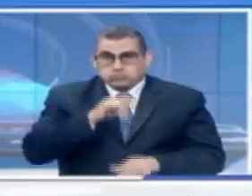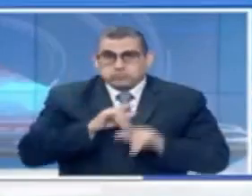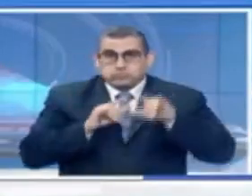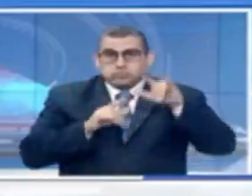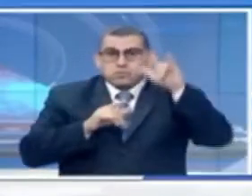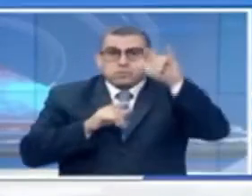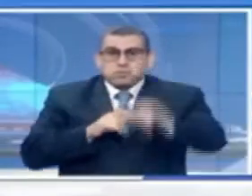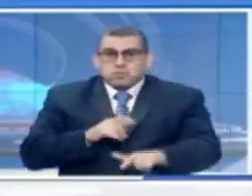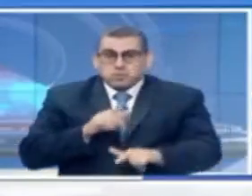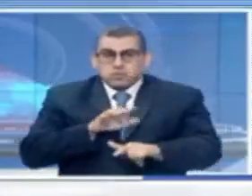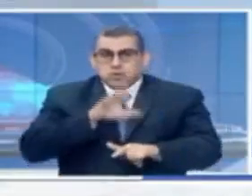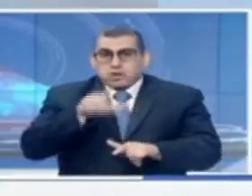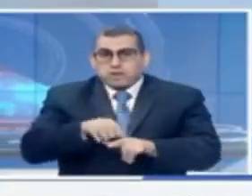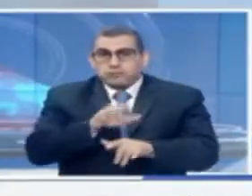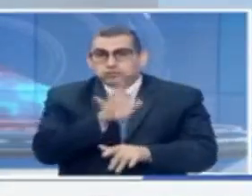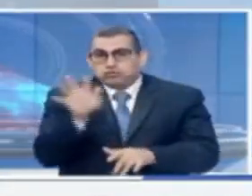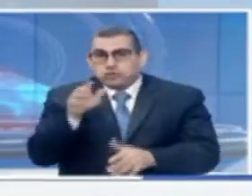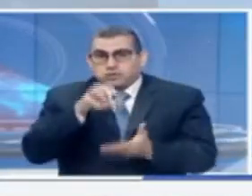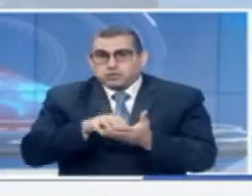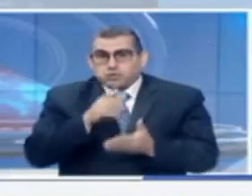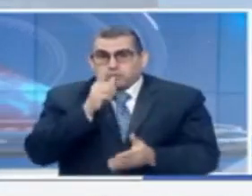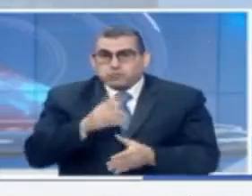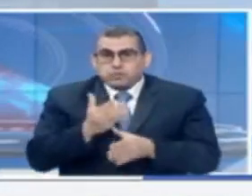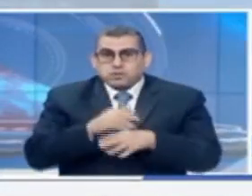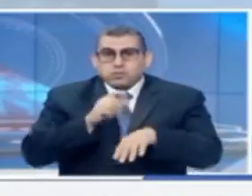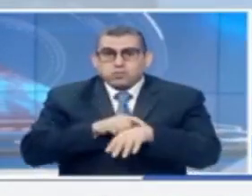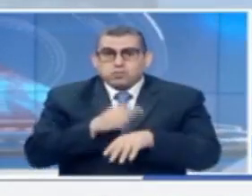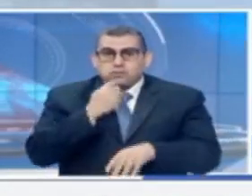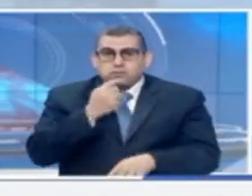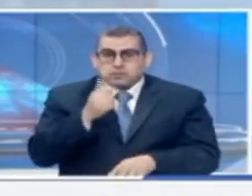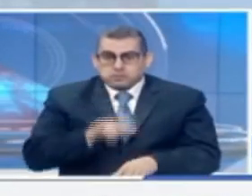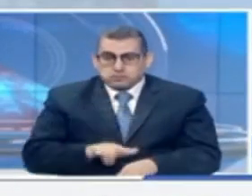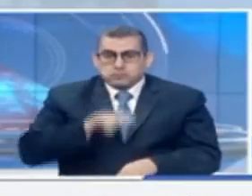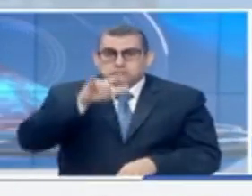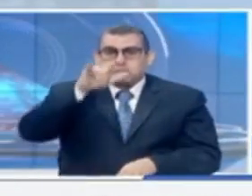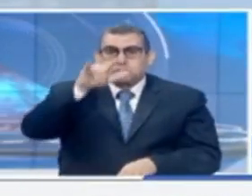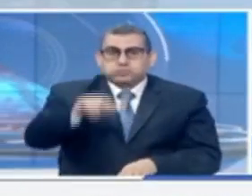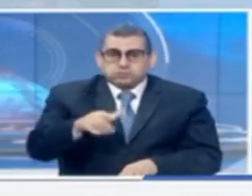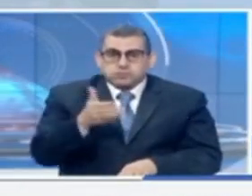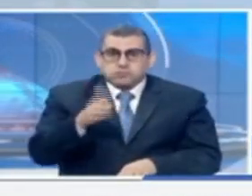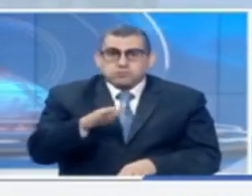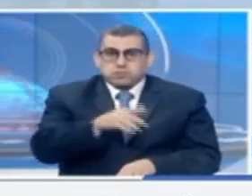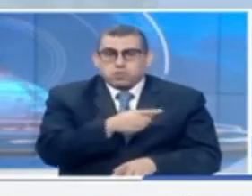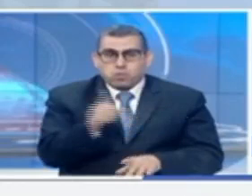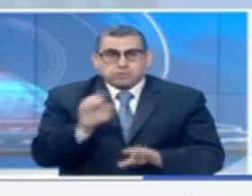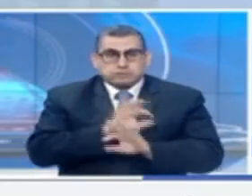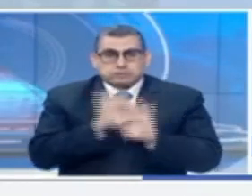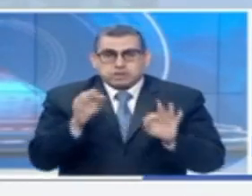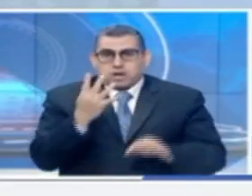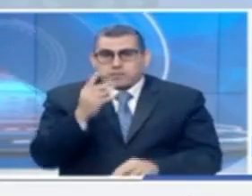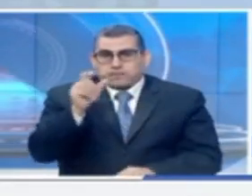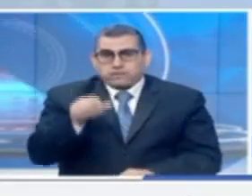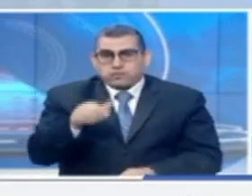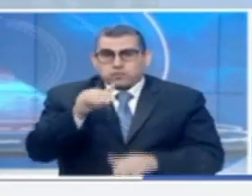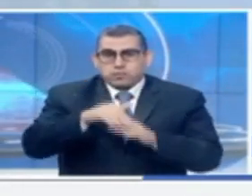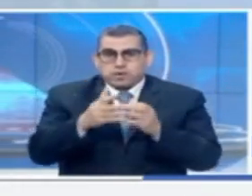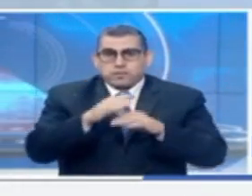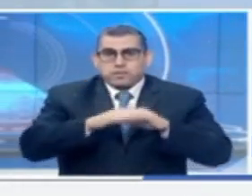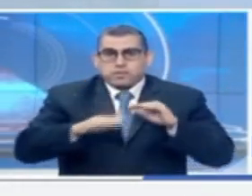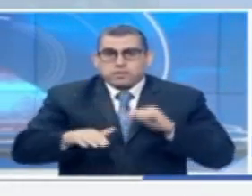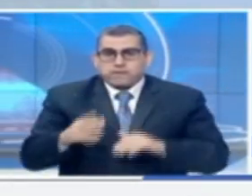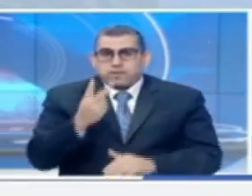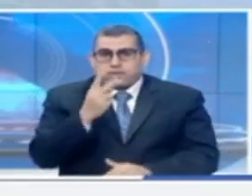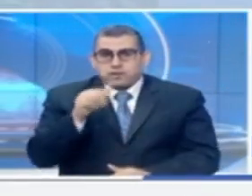شمال شرقي بريسبين، وذلك بعد وقت قصير من إقلاعها ما أدى لمصرع جميع ركابها 4 ومن بينهم